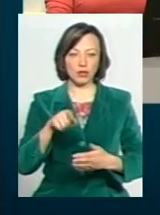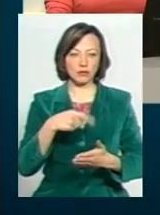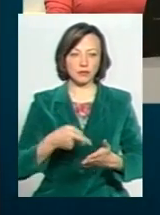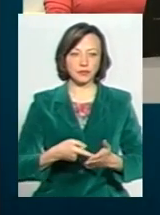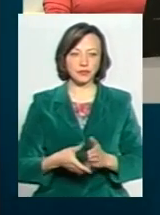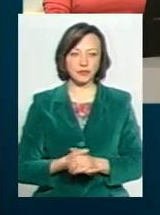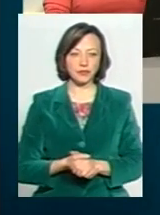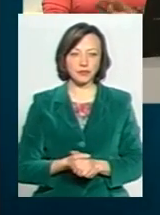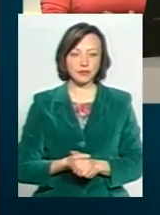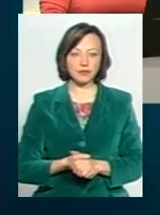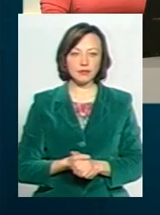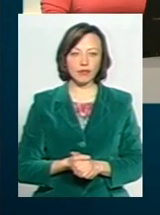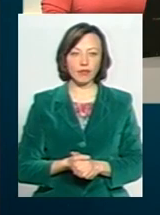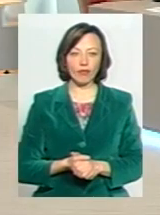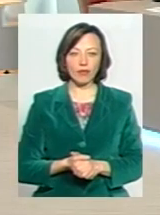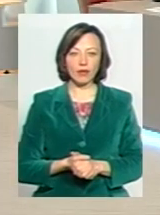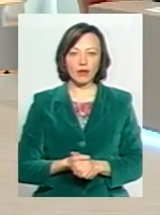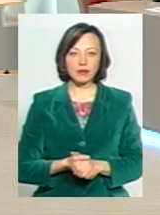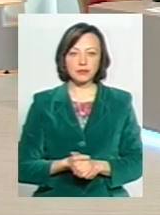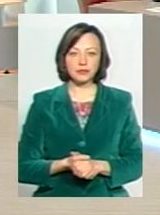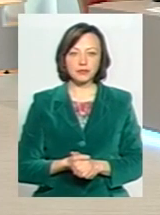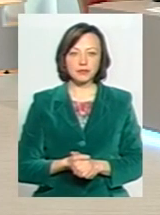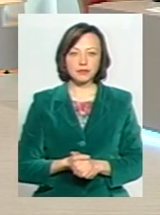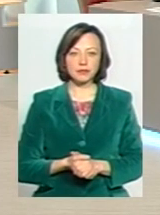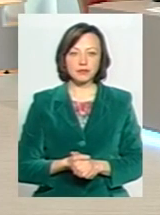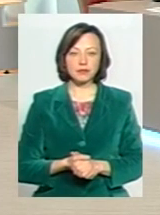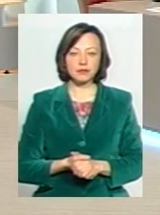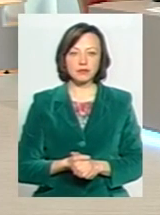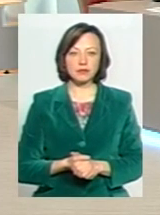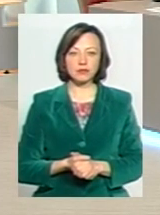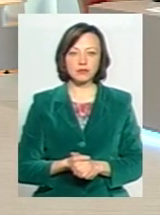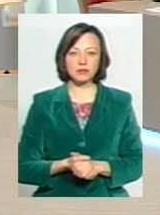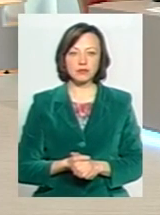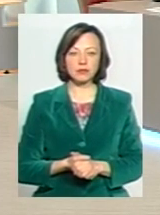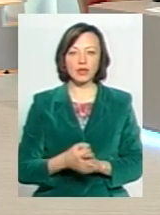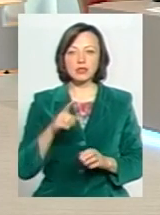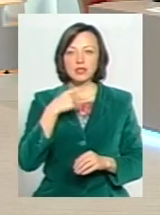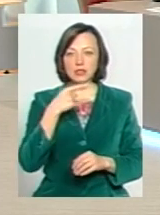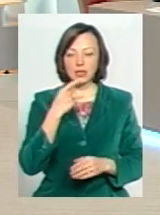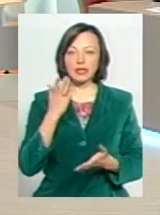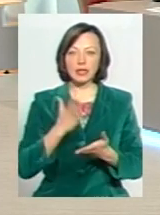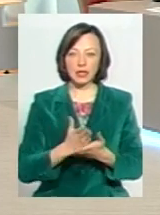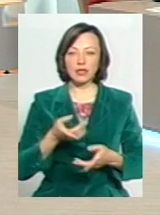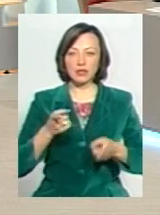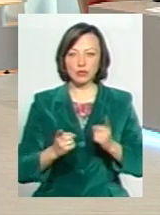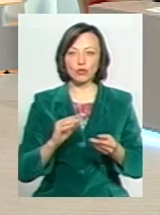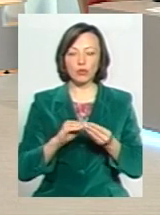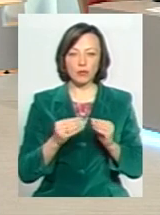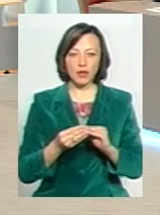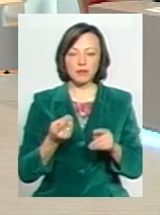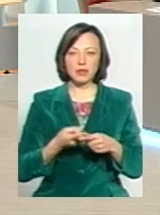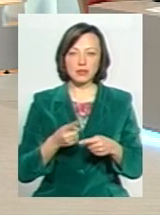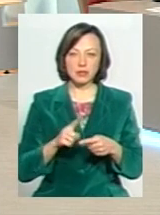Дякую, Андрію. Передаю слово. Пане Володимир. Дякую. Ну, сказати, що є проблеми, так, дійсно є проблеми.